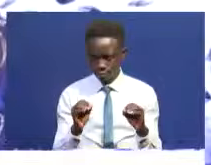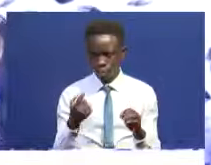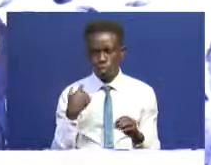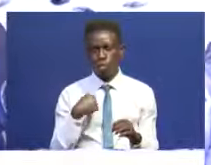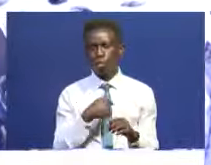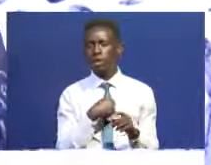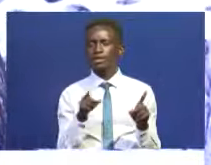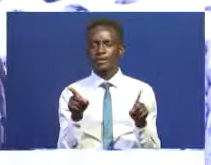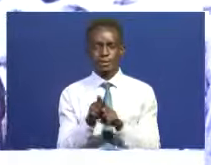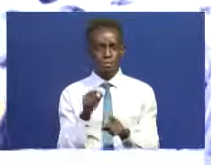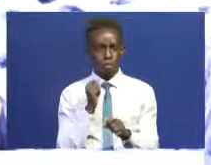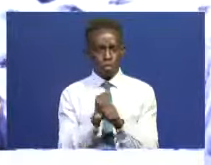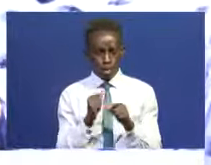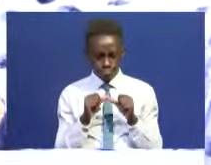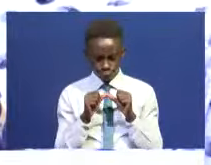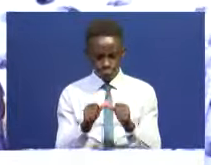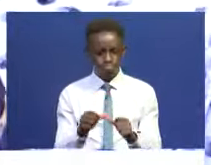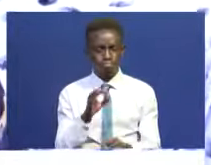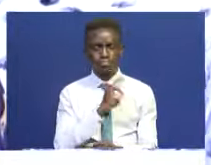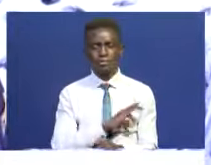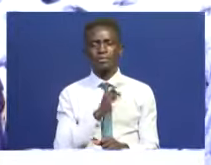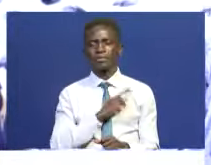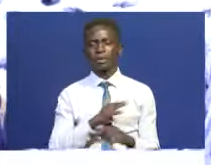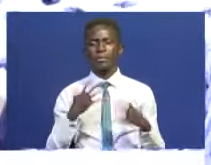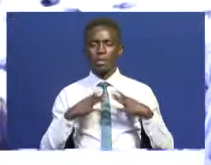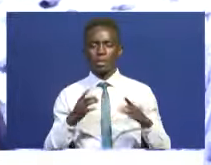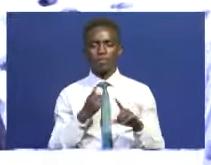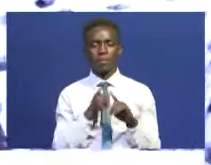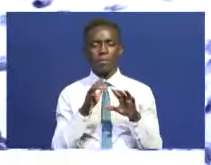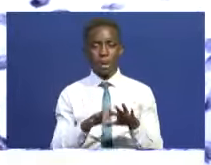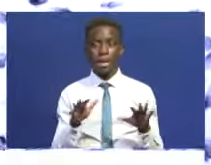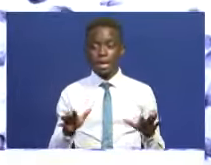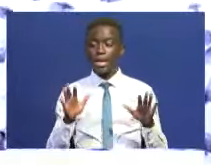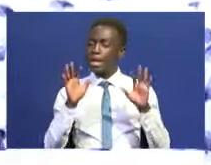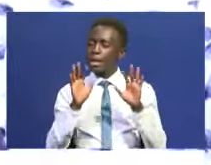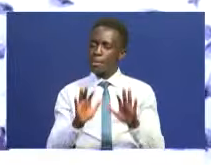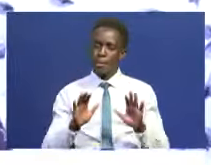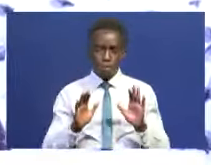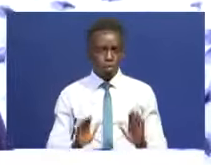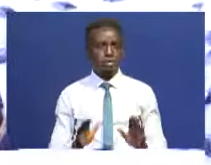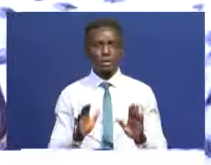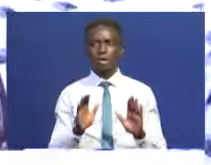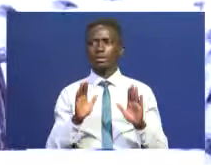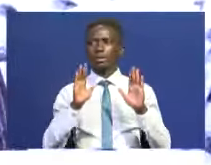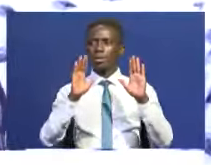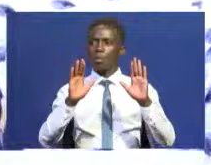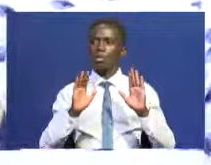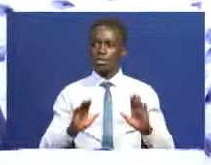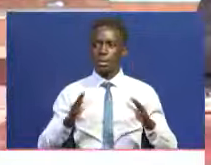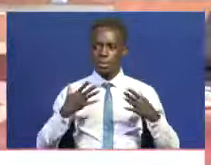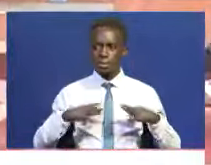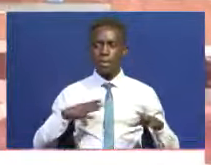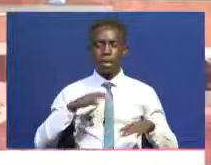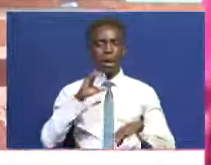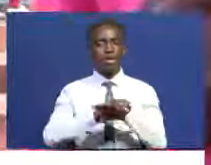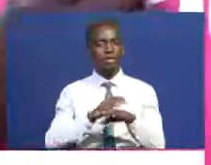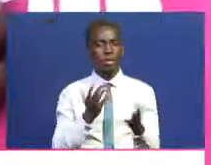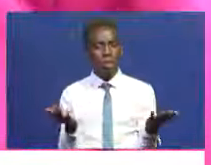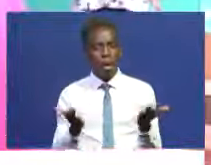na kufaidika na hizo soko kwa sababu ni muhimu sana wananchi waendelee na kupata mahali ya kufanyia biashara zao.